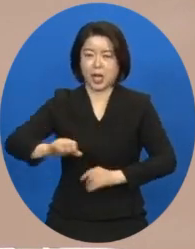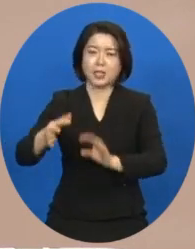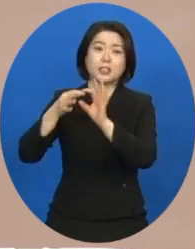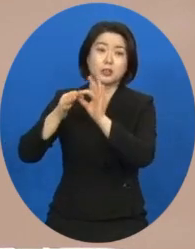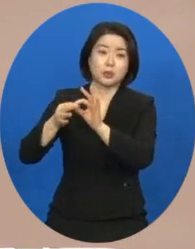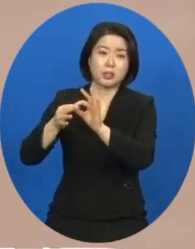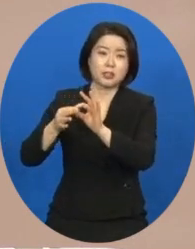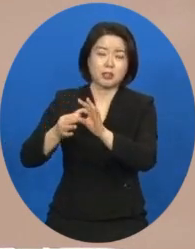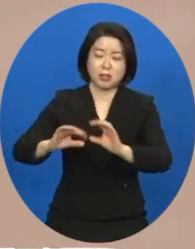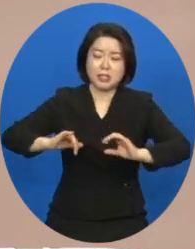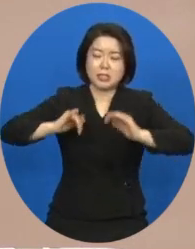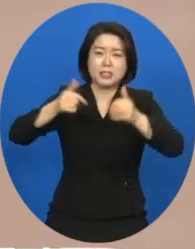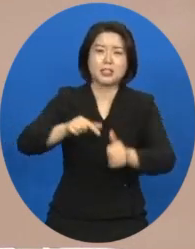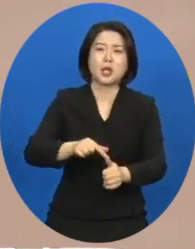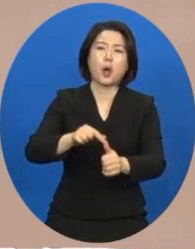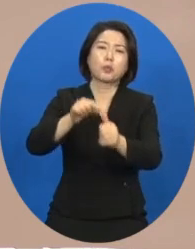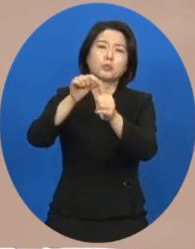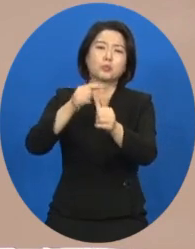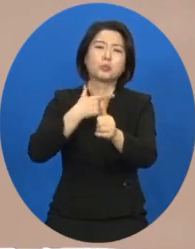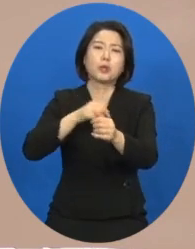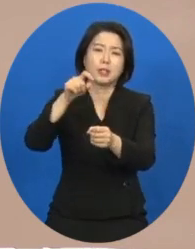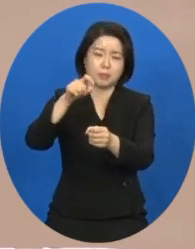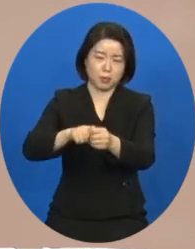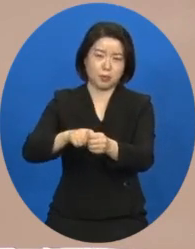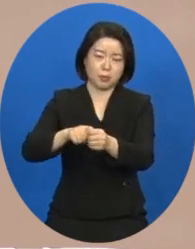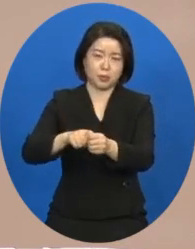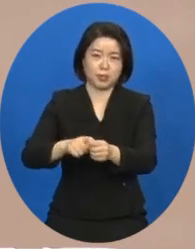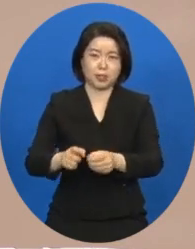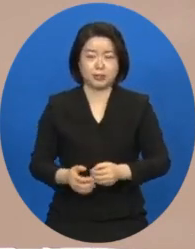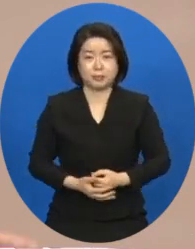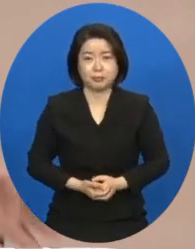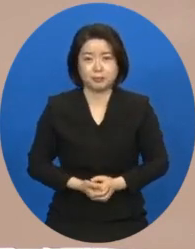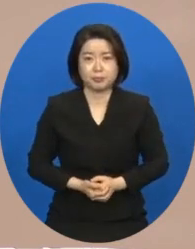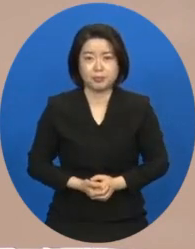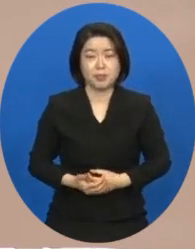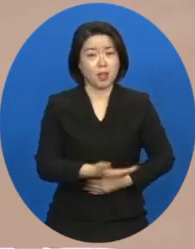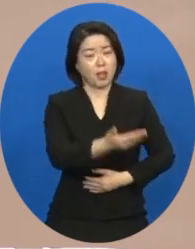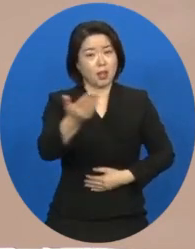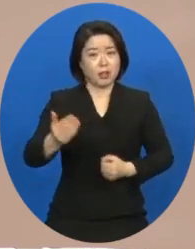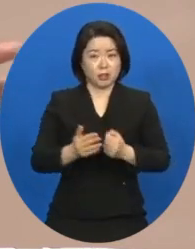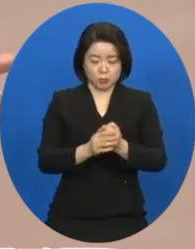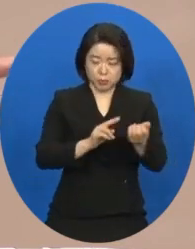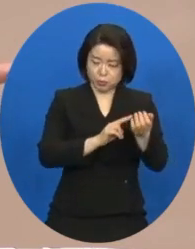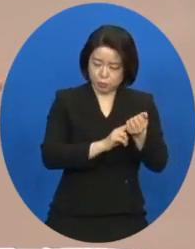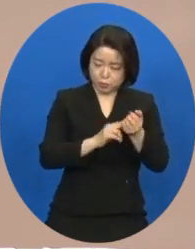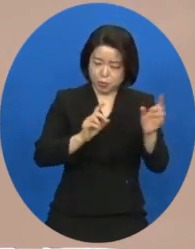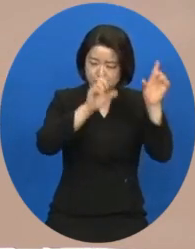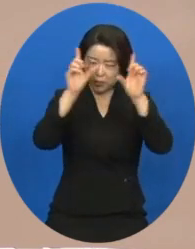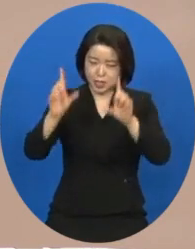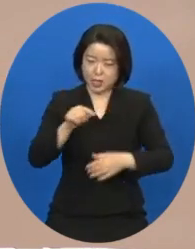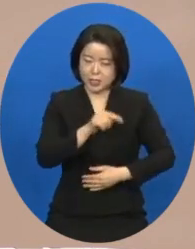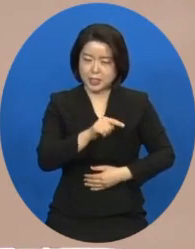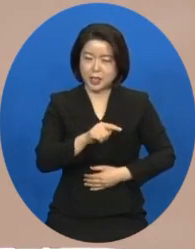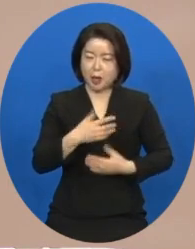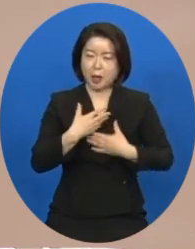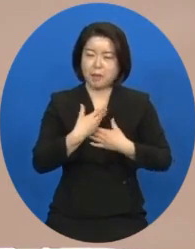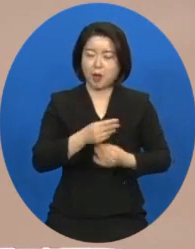아들을 통하여 세상을 구원하시려는 것이다. 여러분, 숨어서 사는 것이 편안한 게